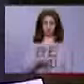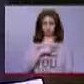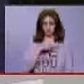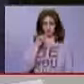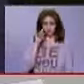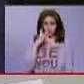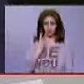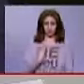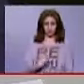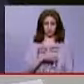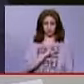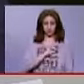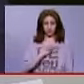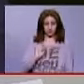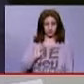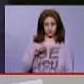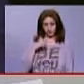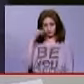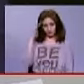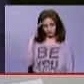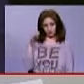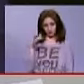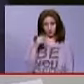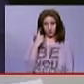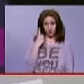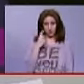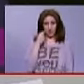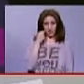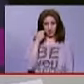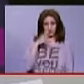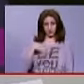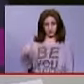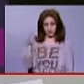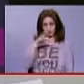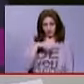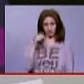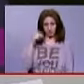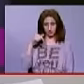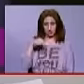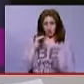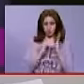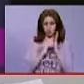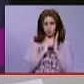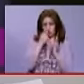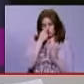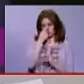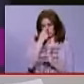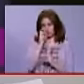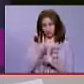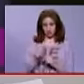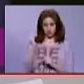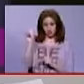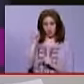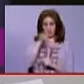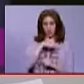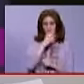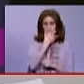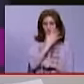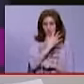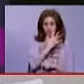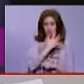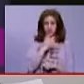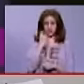الله الرحمن الرحيم. مساء الخير، اهلا بحضراتكم. واحد من الناس النهارده الخميس 7/5، حال المصالح الحكوميه بقى سيء